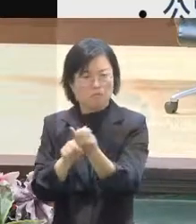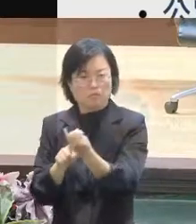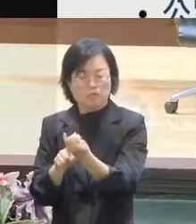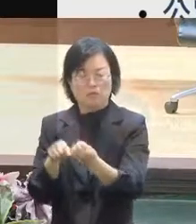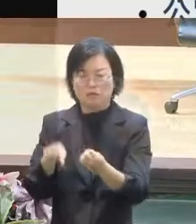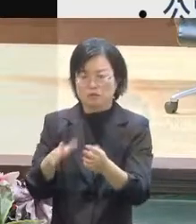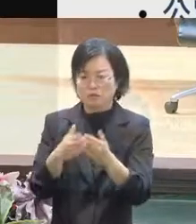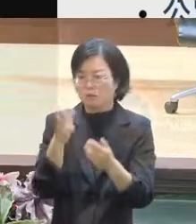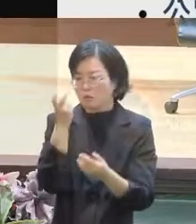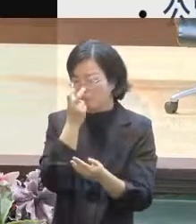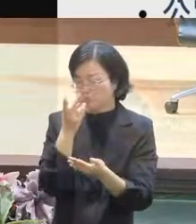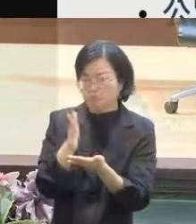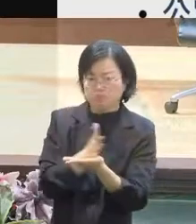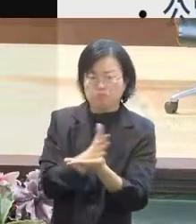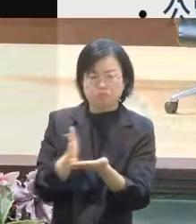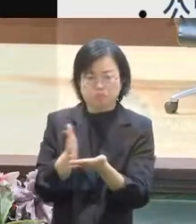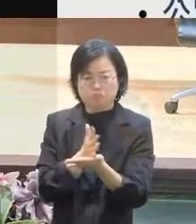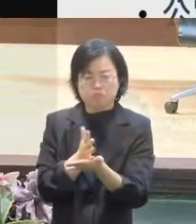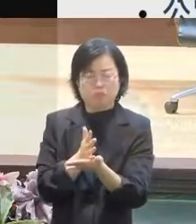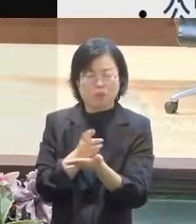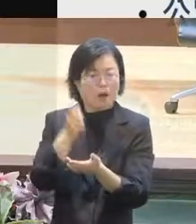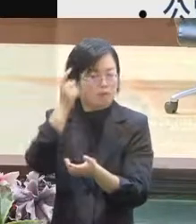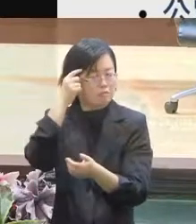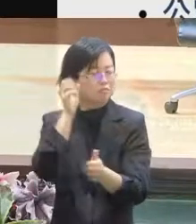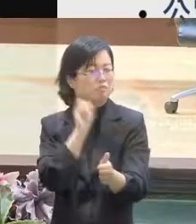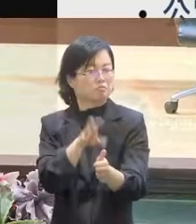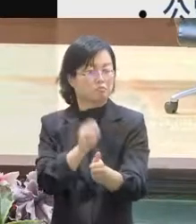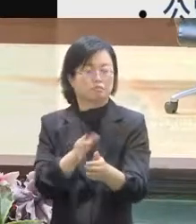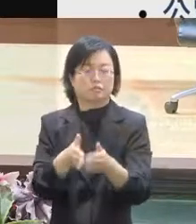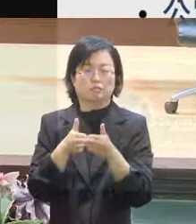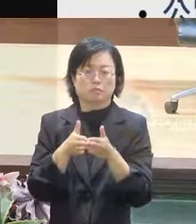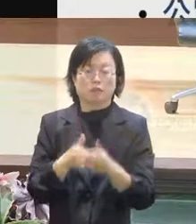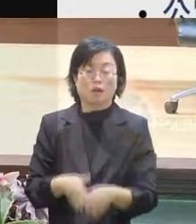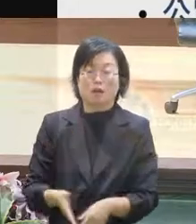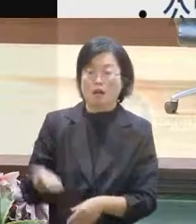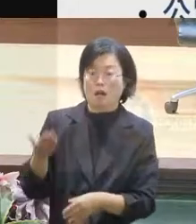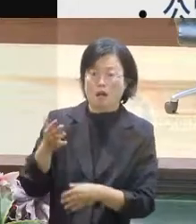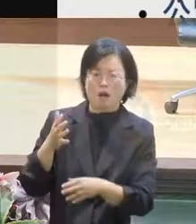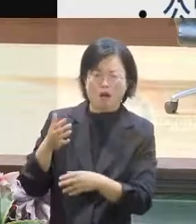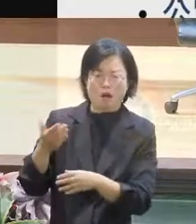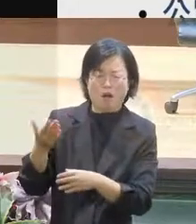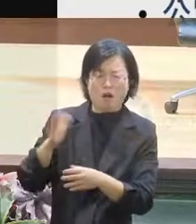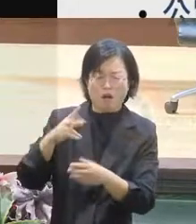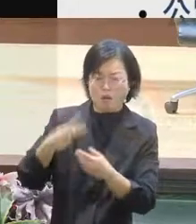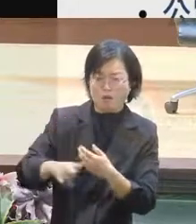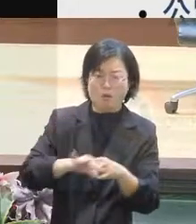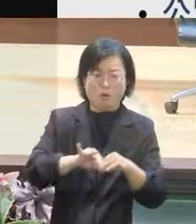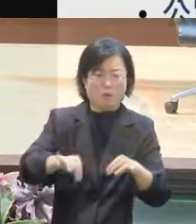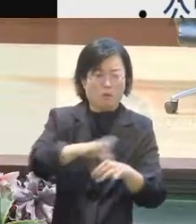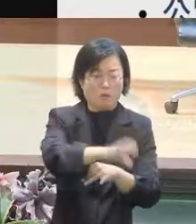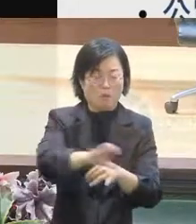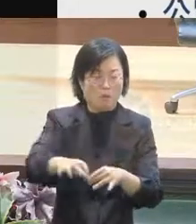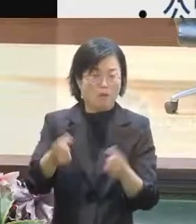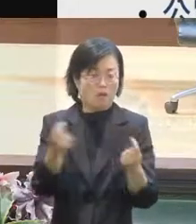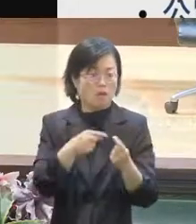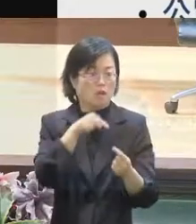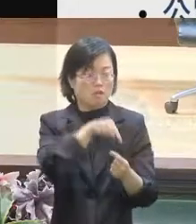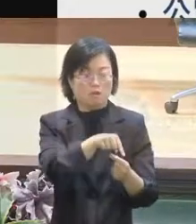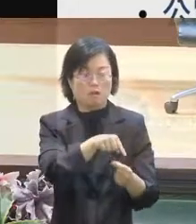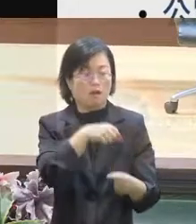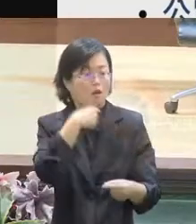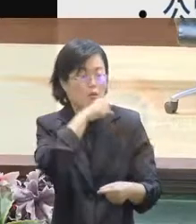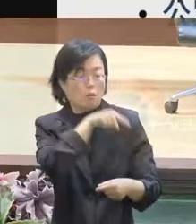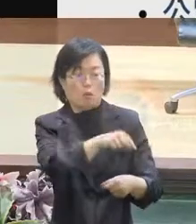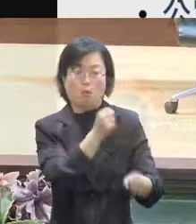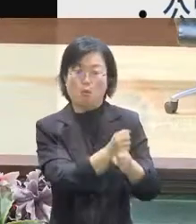个分析和建议。那另外一个呢，也希望把一些国际其他地区，包括台湾的一些很好的一些 Open Data 的做法呢，